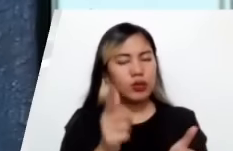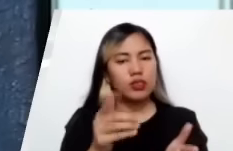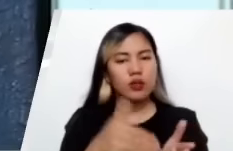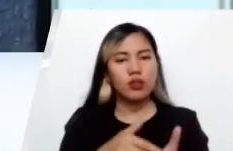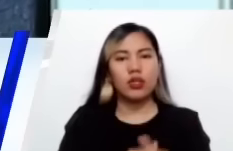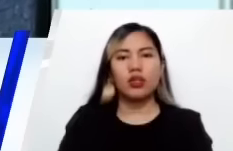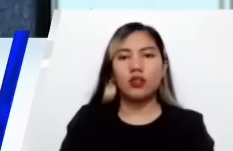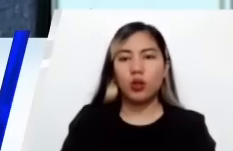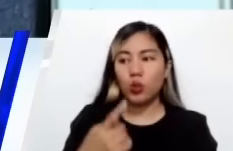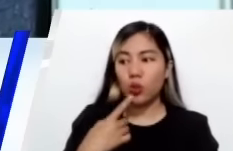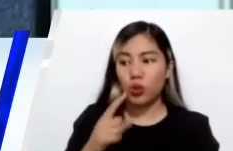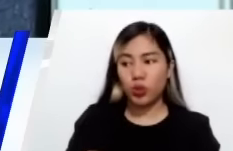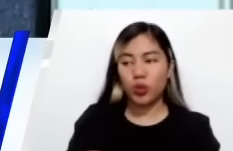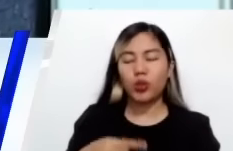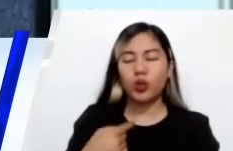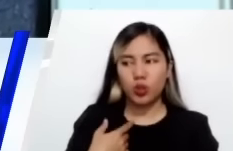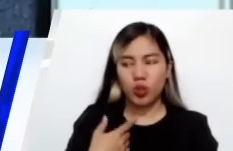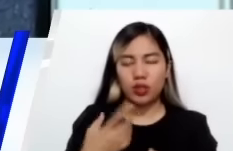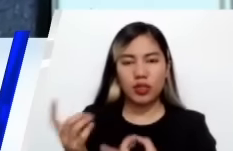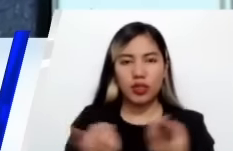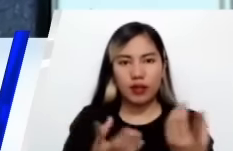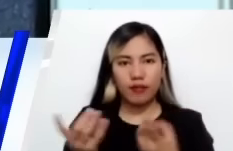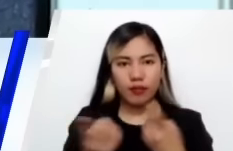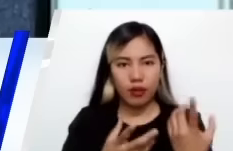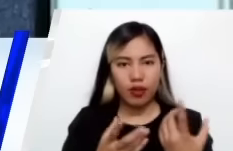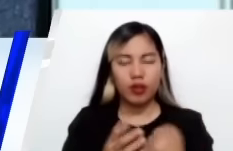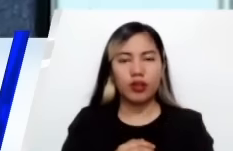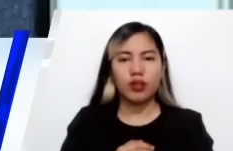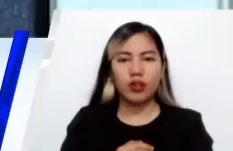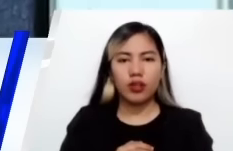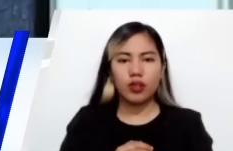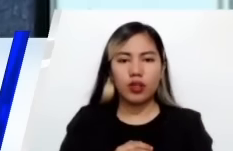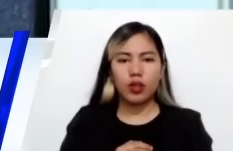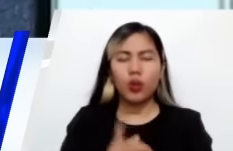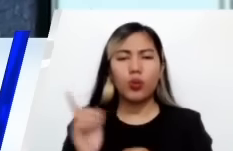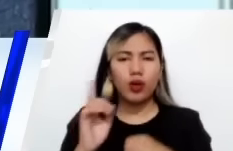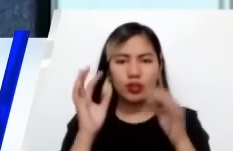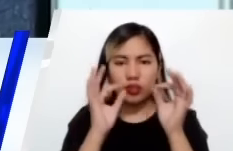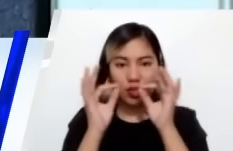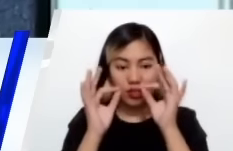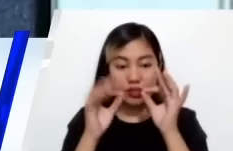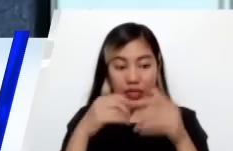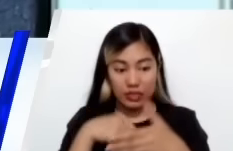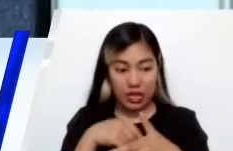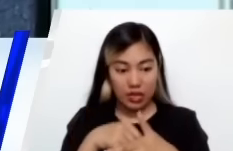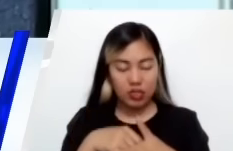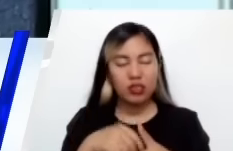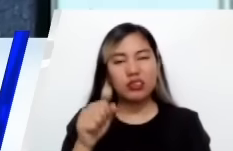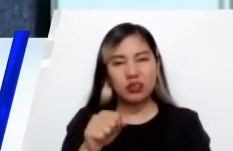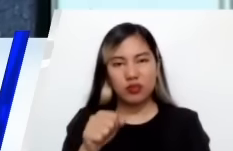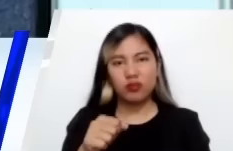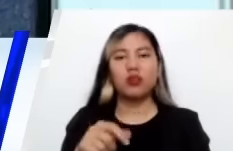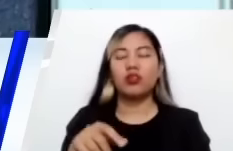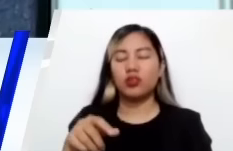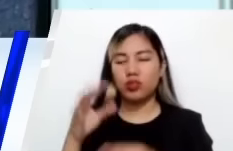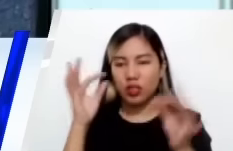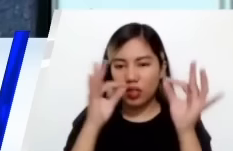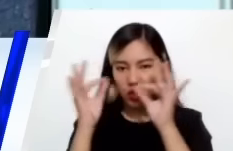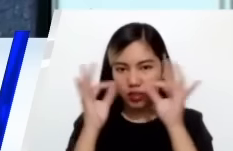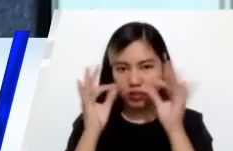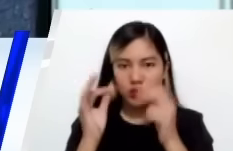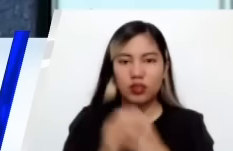po, tapos ipasa po. Alam mo droga yun naman? Opo. Alam. Bakit okay napasok sa kanyang transaction? Dahil po gawa